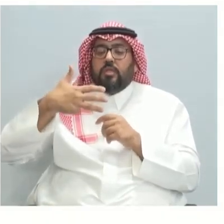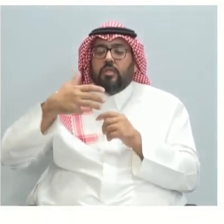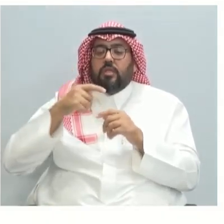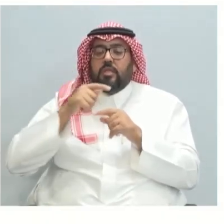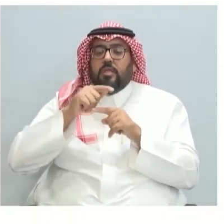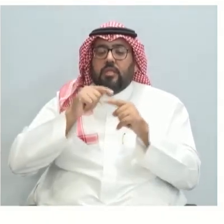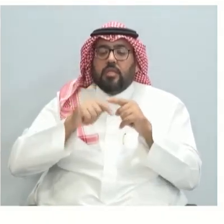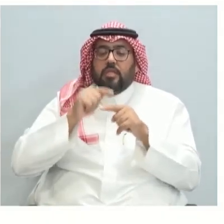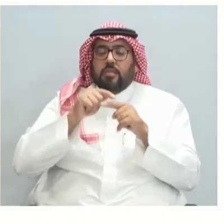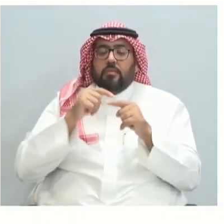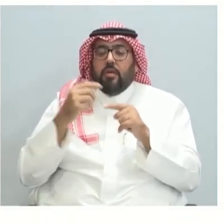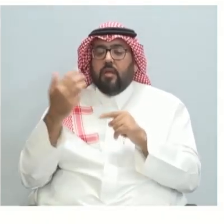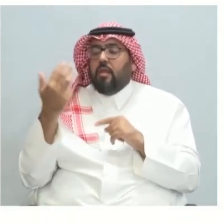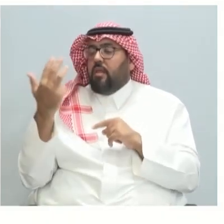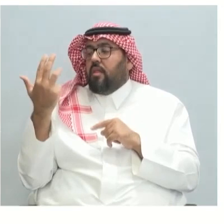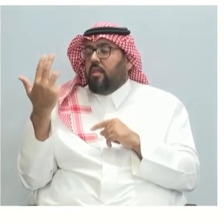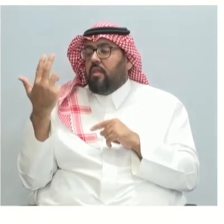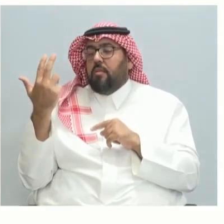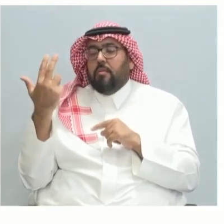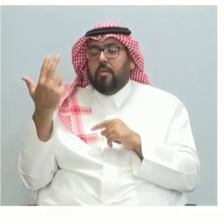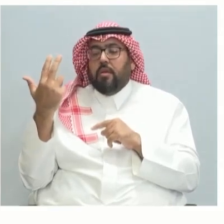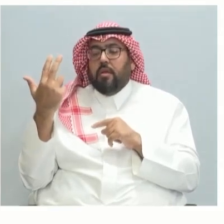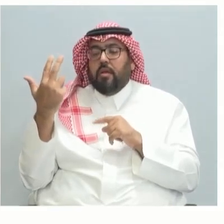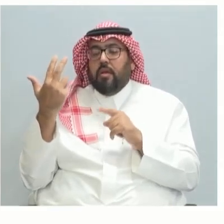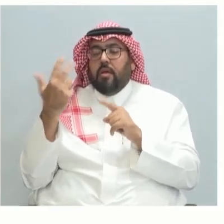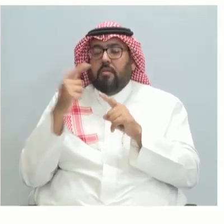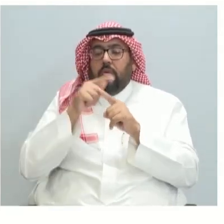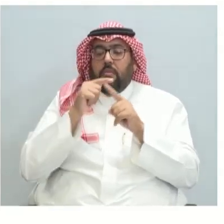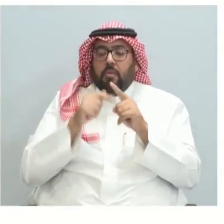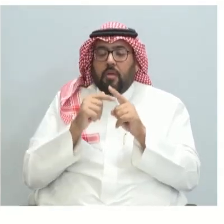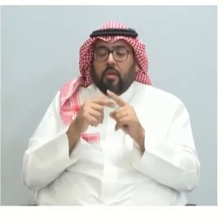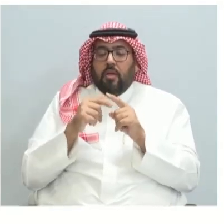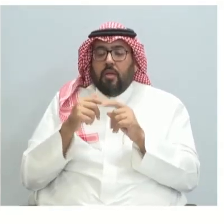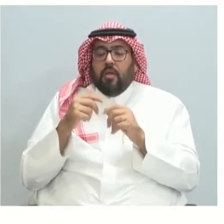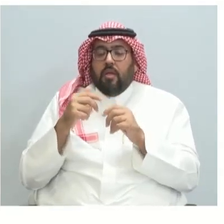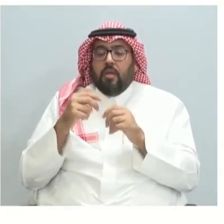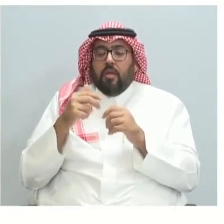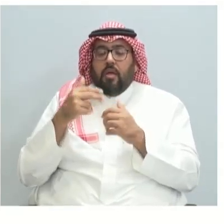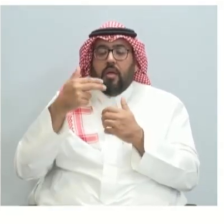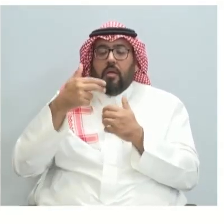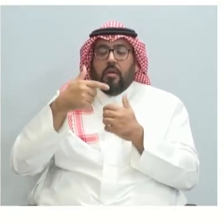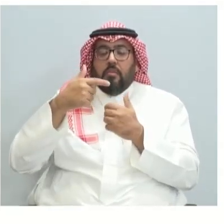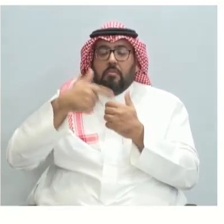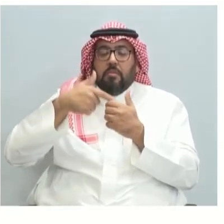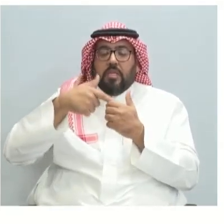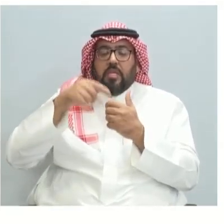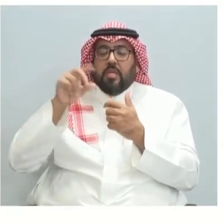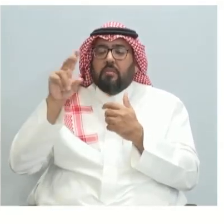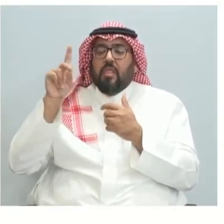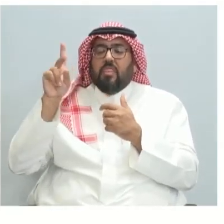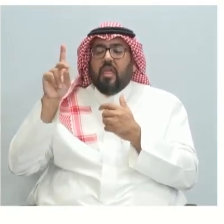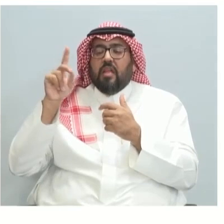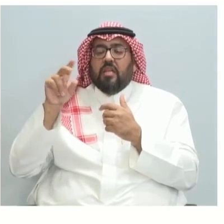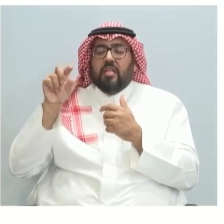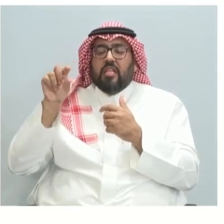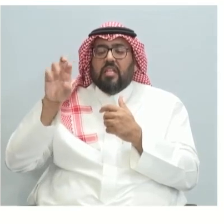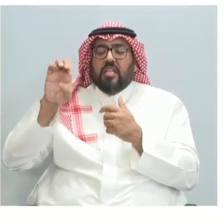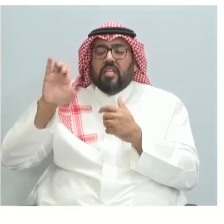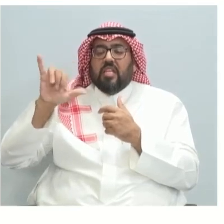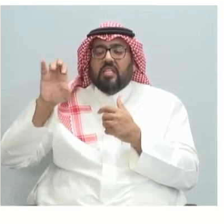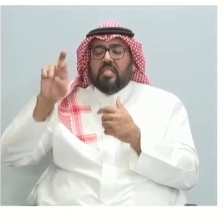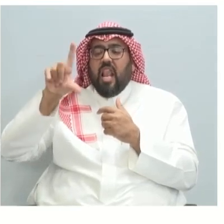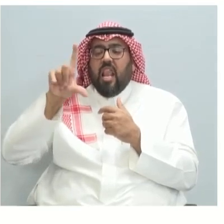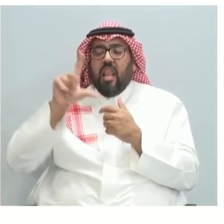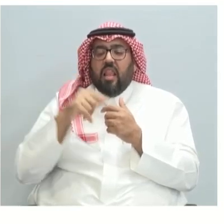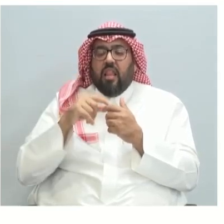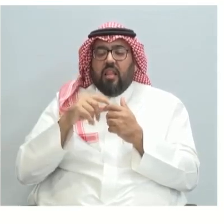على شكل قطاعات دائريه اولا بدي نتاكد ان مجموع النسب يساوي مئه في المئه سته وثمانين في المئه